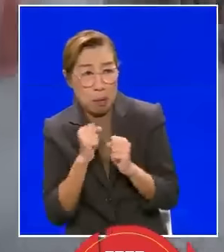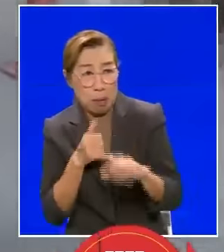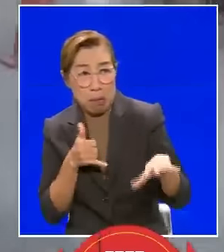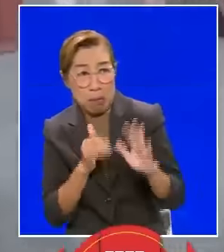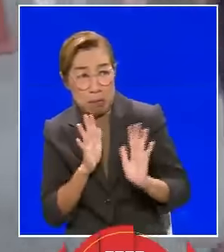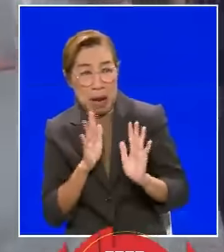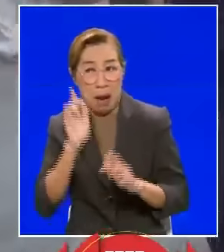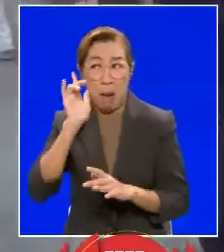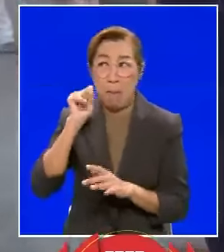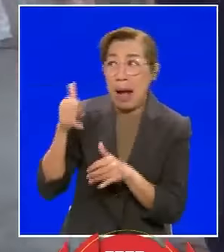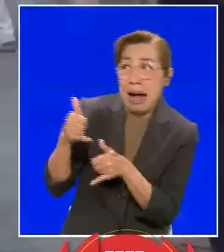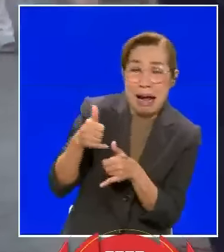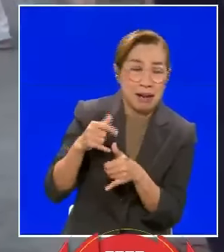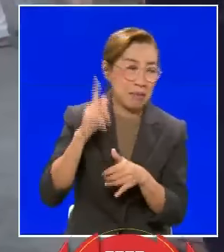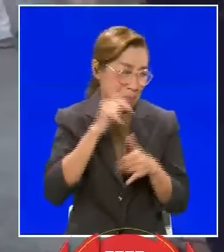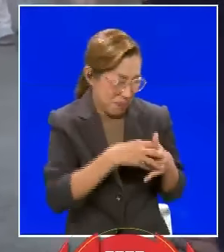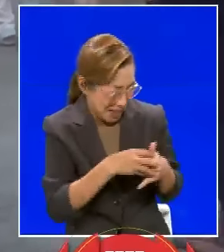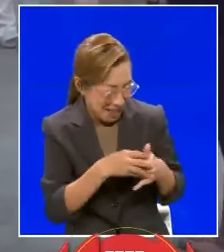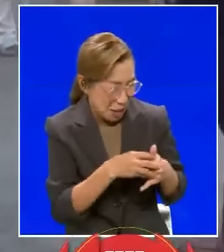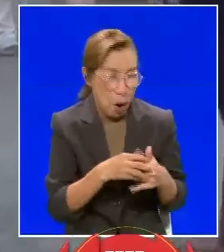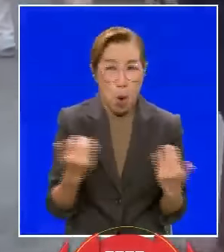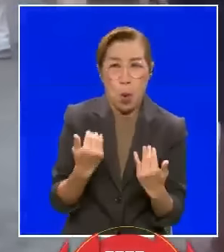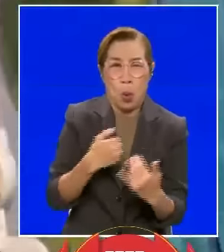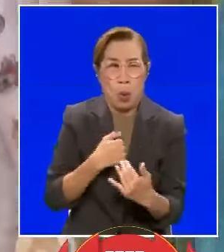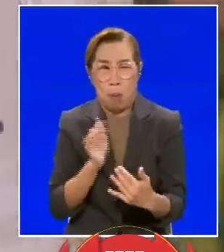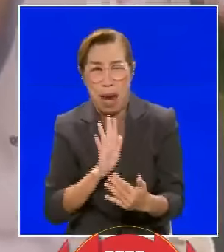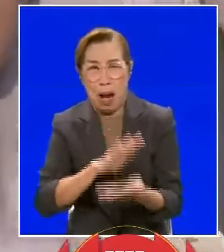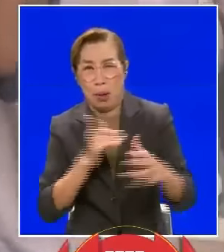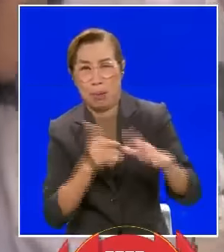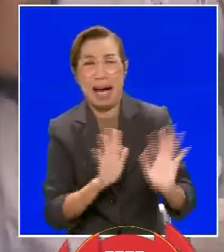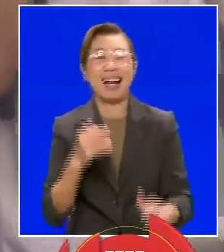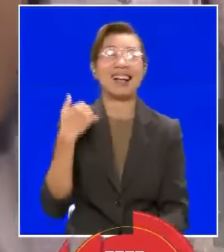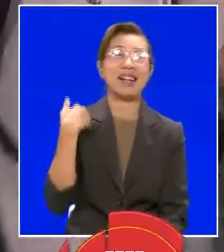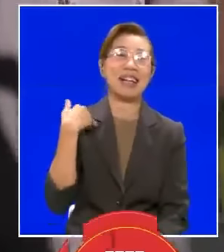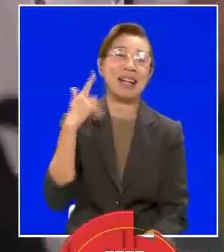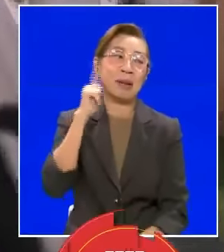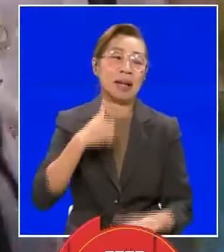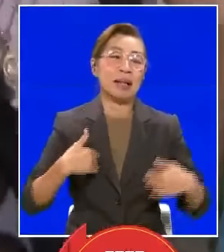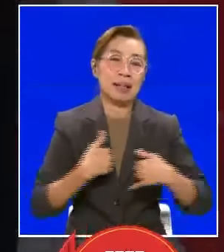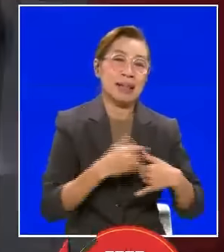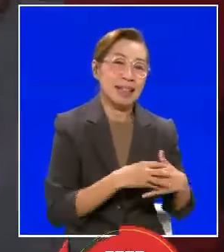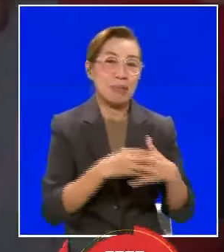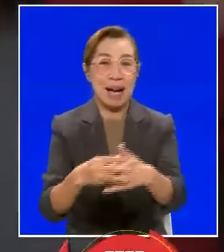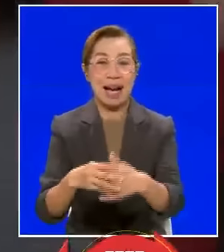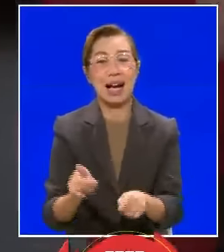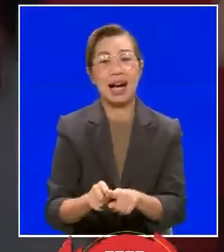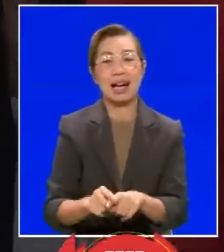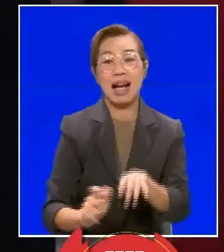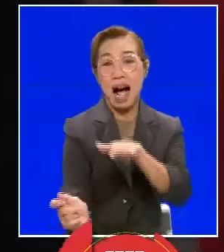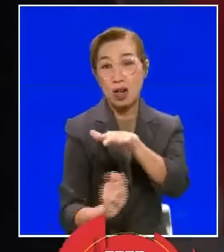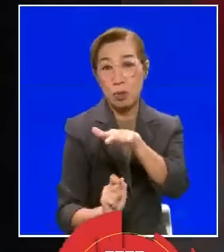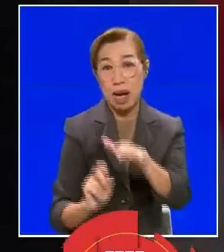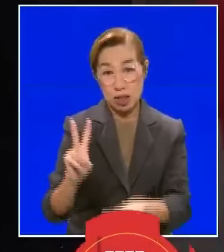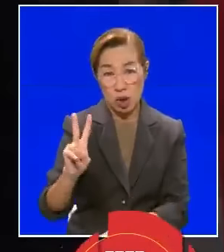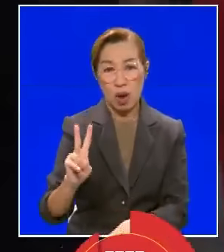บอกแม่เหนื่อยเหมือนกันที่จ ะ มาส่งแล้วลูกกลัวก็บอกว่าตอนเด็กนักเรียนชั้นอนุบาล2นะครับสองพี่น้องเป็นแฟนค